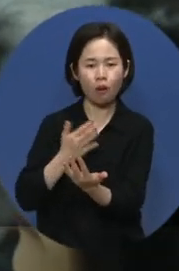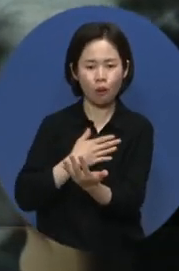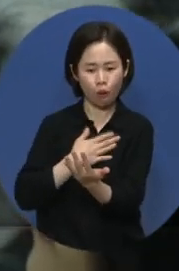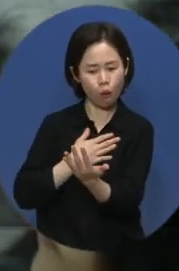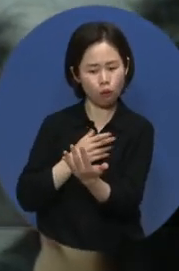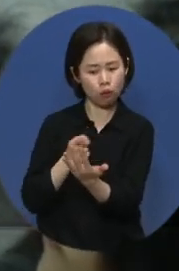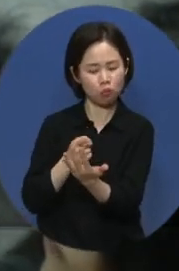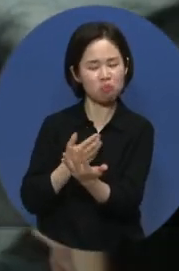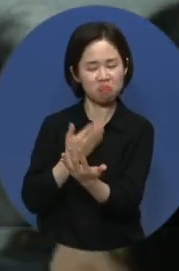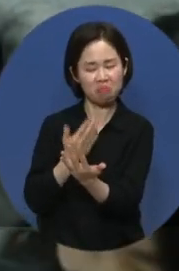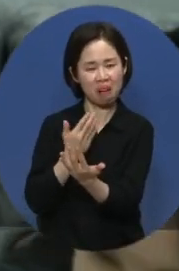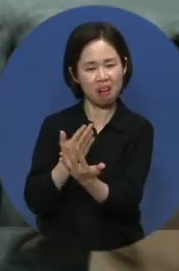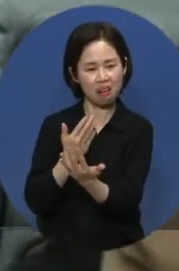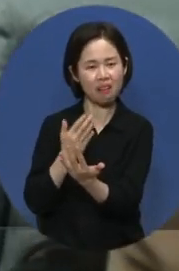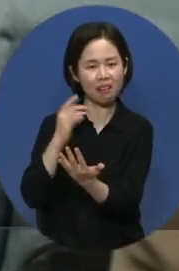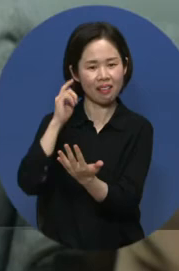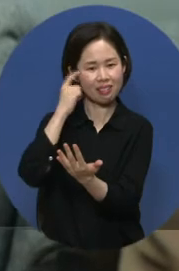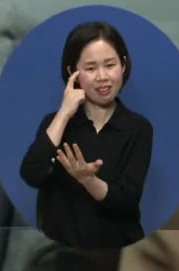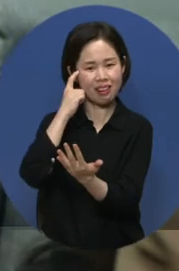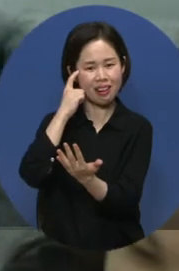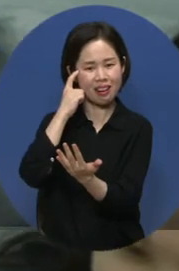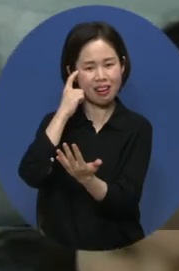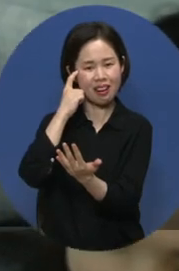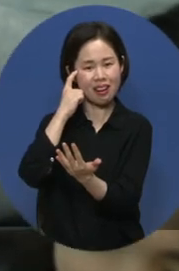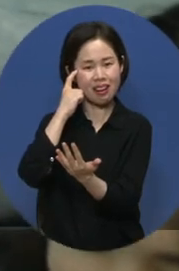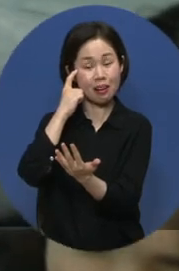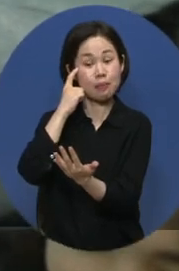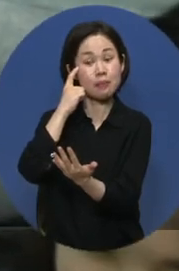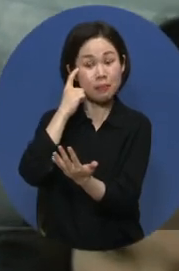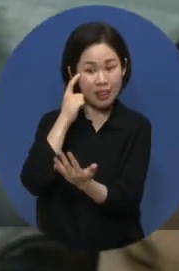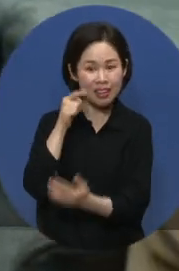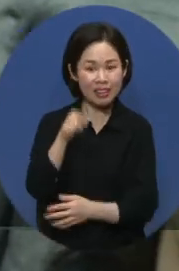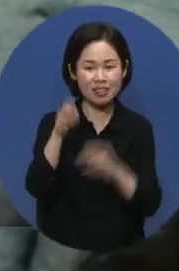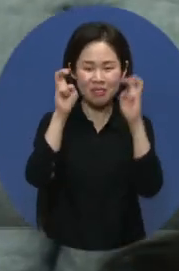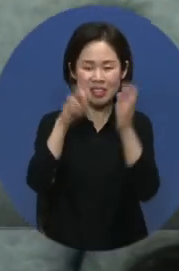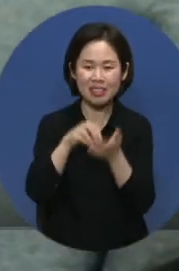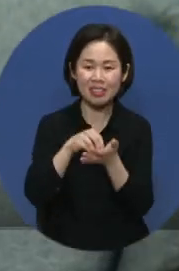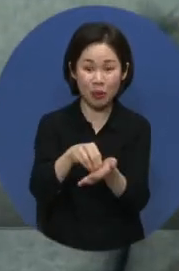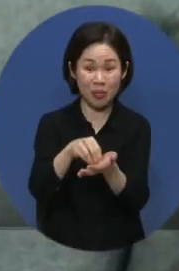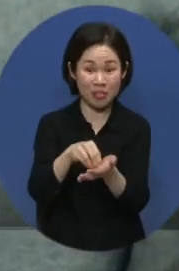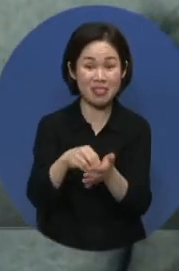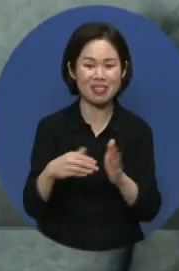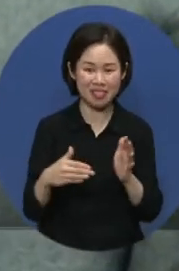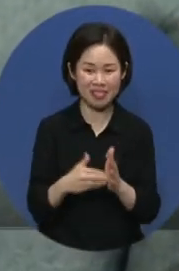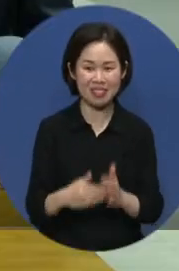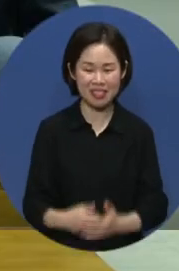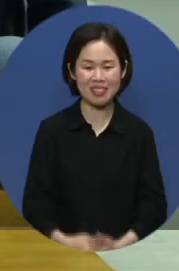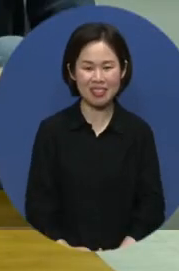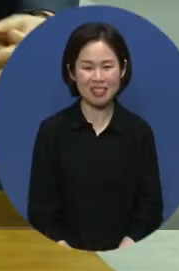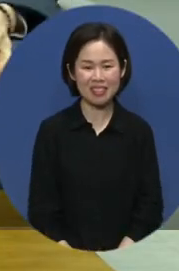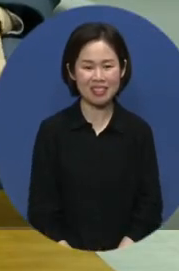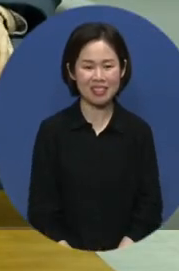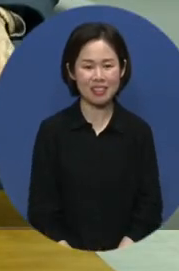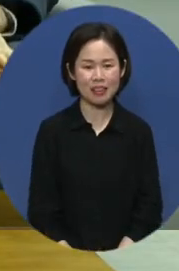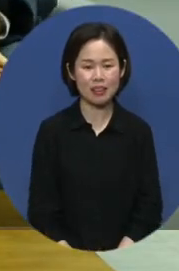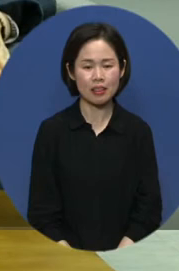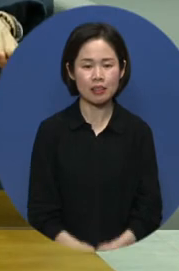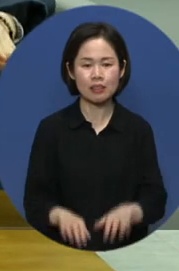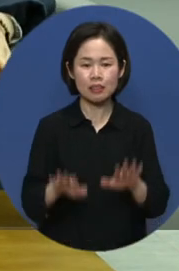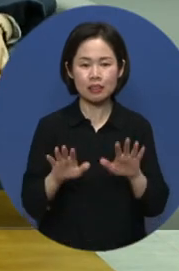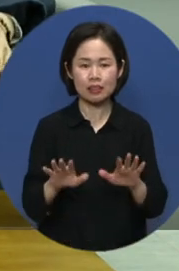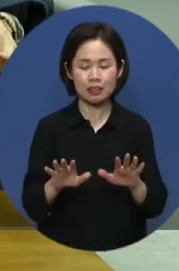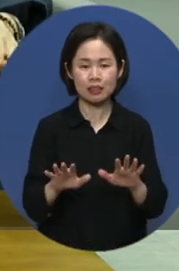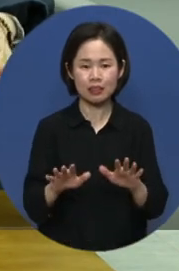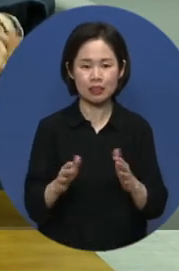저도 할 수 있겠다는 다짐을 갖게 되어서 지원하게 되었습니다. 그